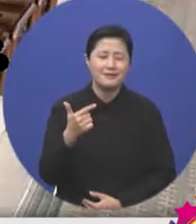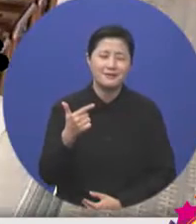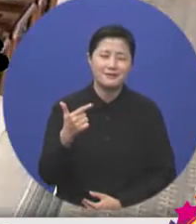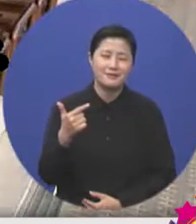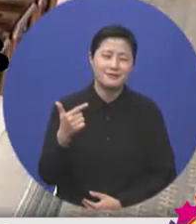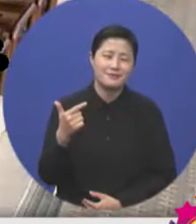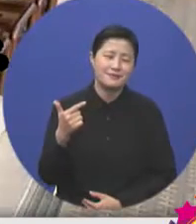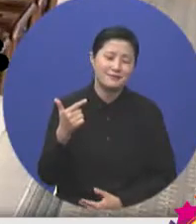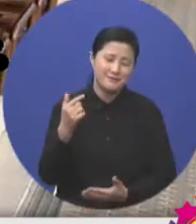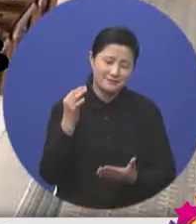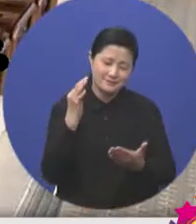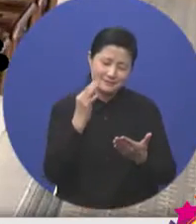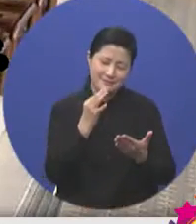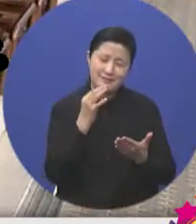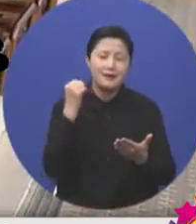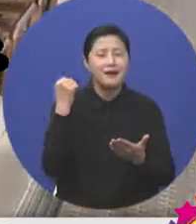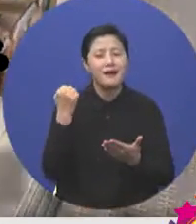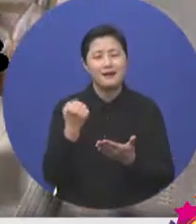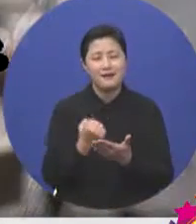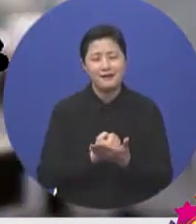너무나도